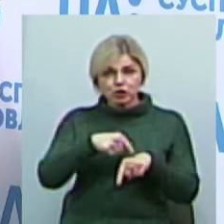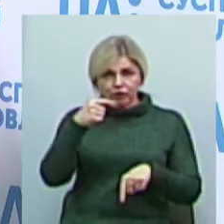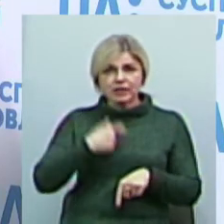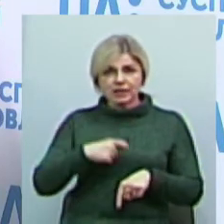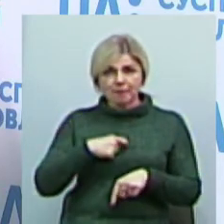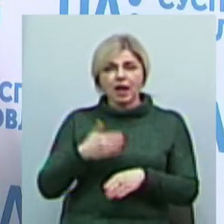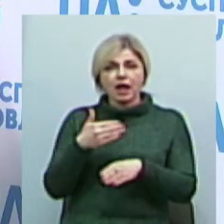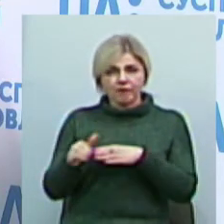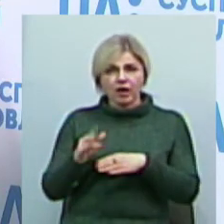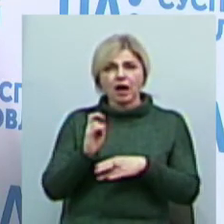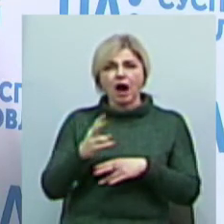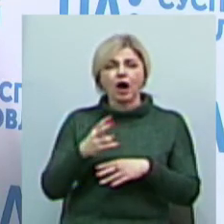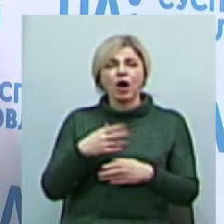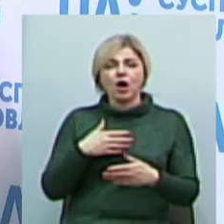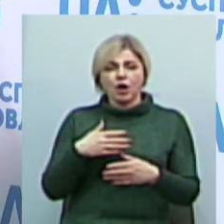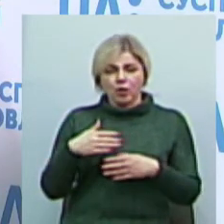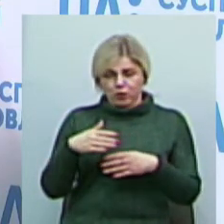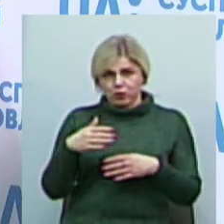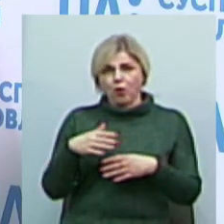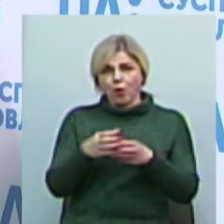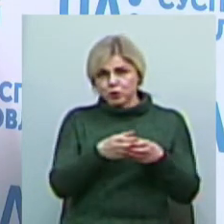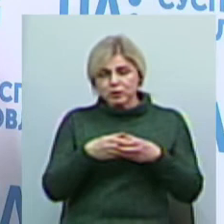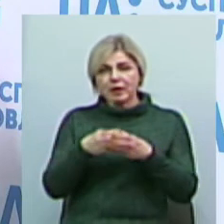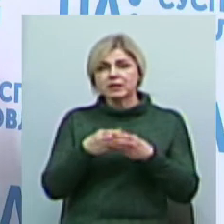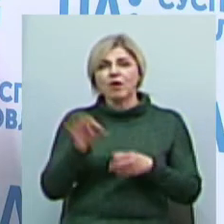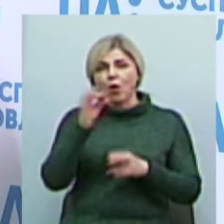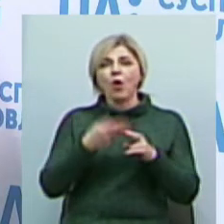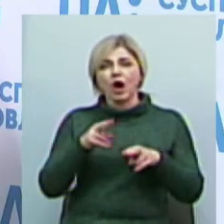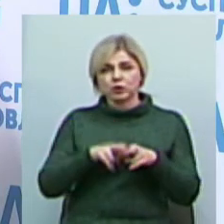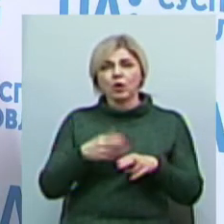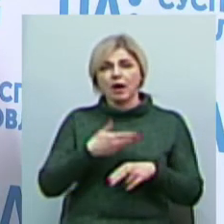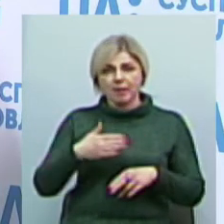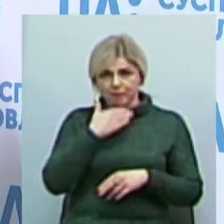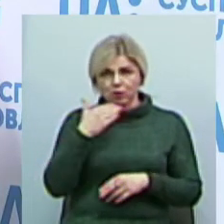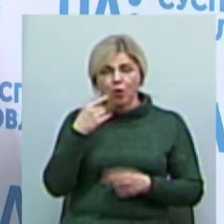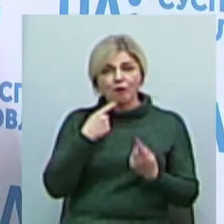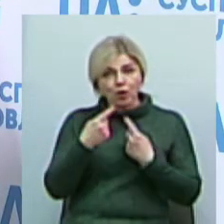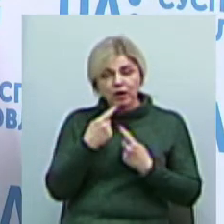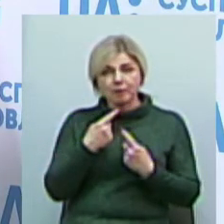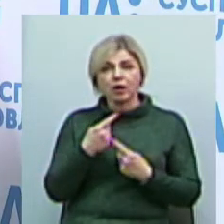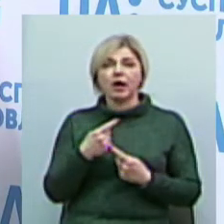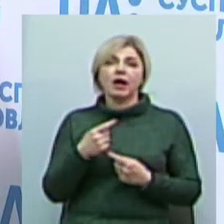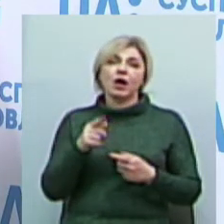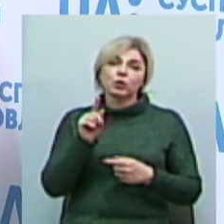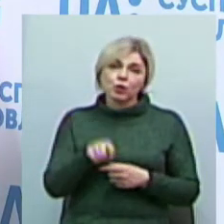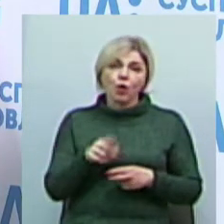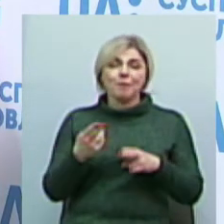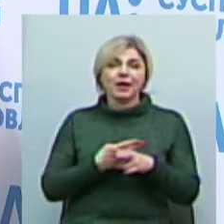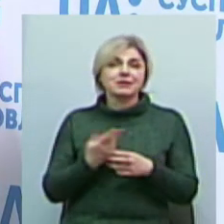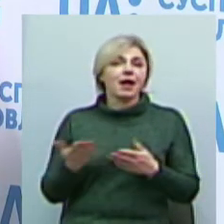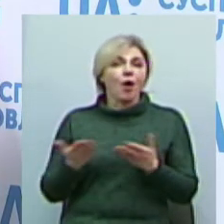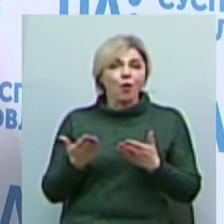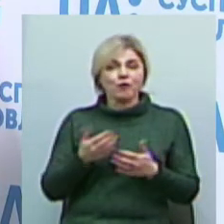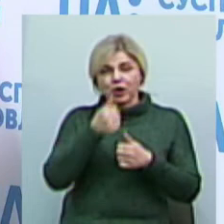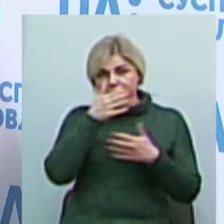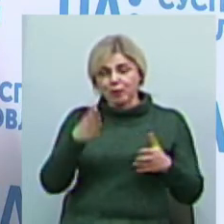елементом громадянського суспільства, того, про яке так багато ми говоримо періодично, так? Того, без якого, в принципі, не може